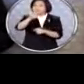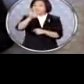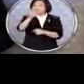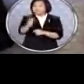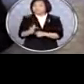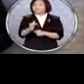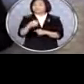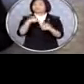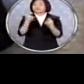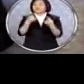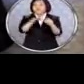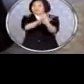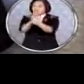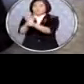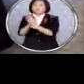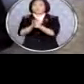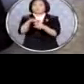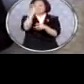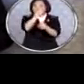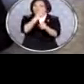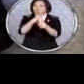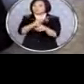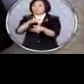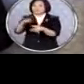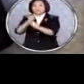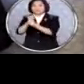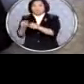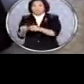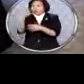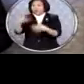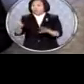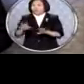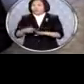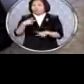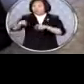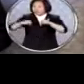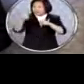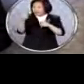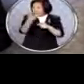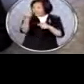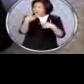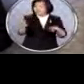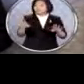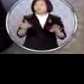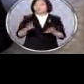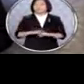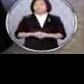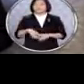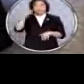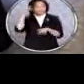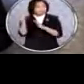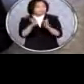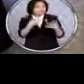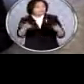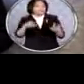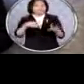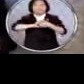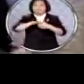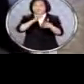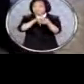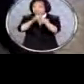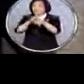速的建立，创造很多的工作机会给我们的人民。我还有很多的计划，也有很多的想法，我们会一一